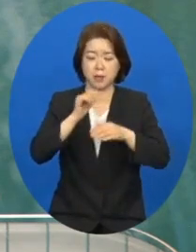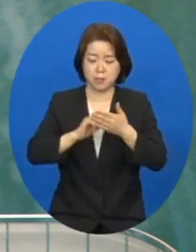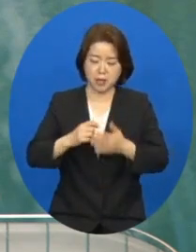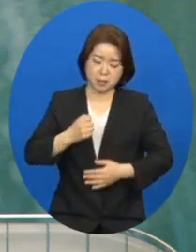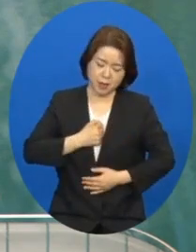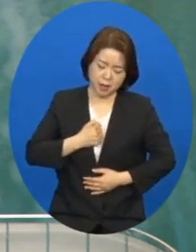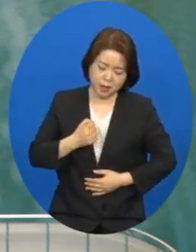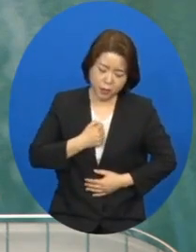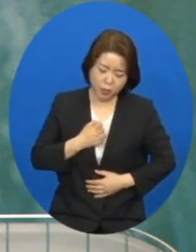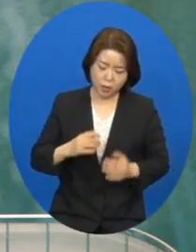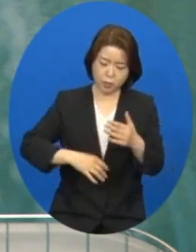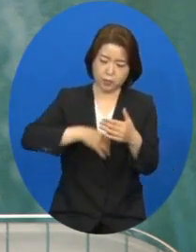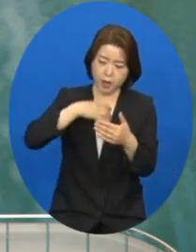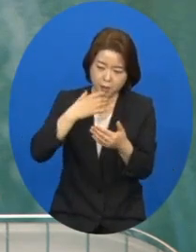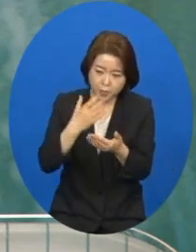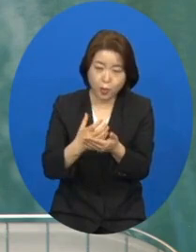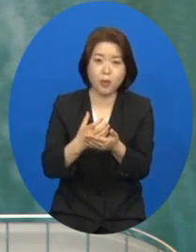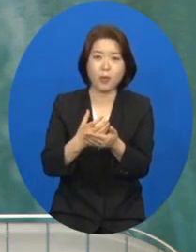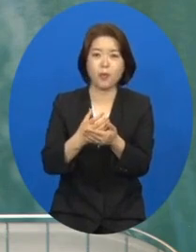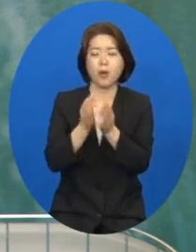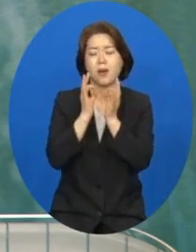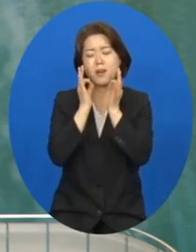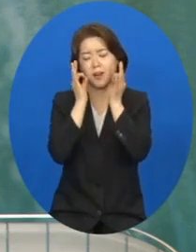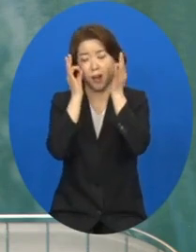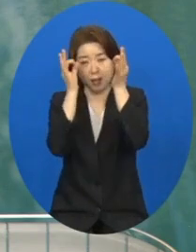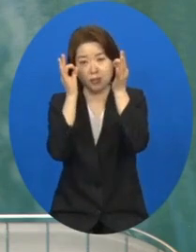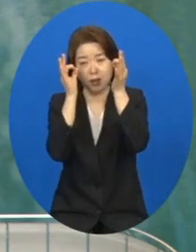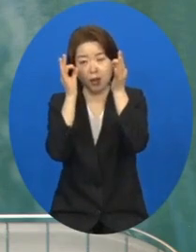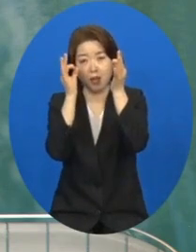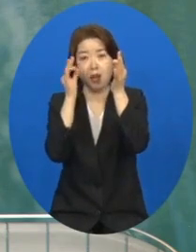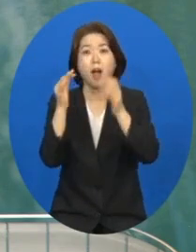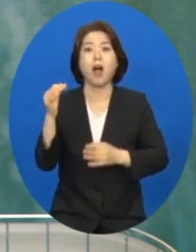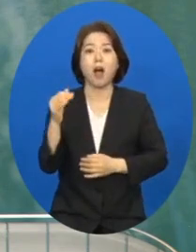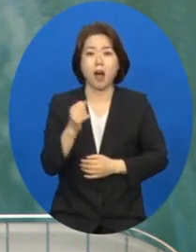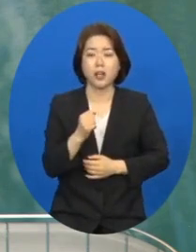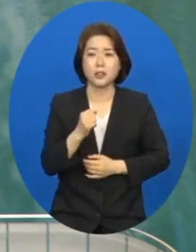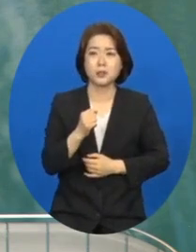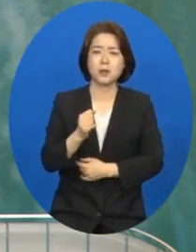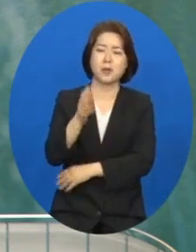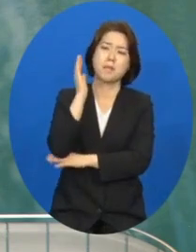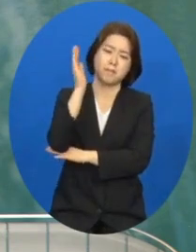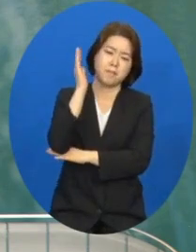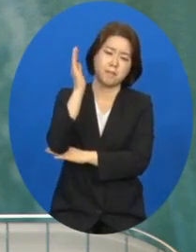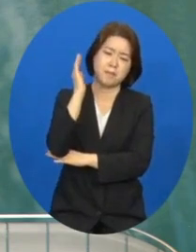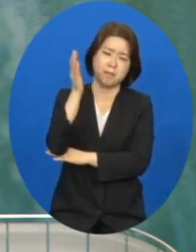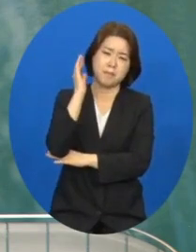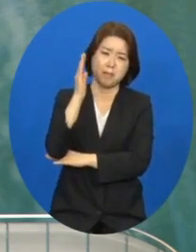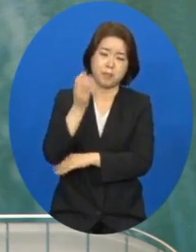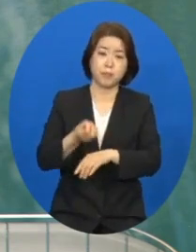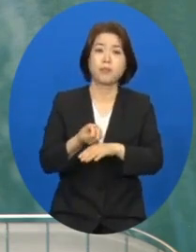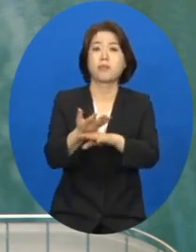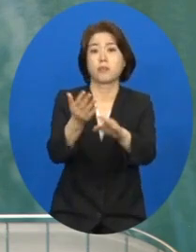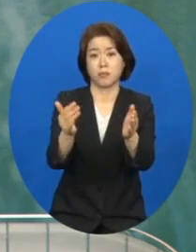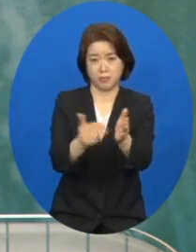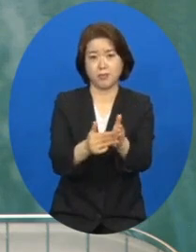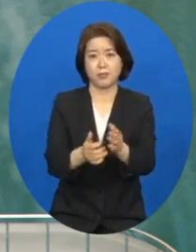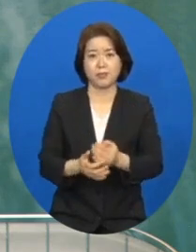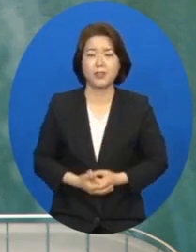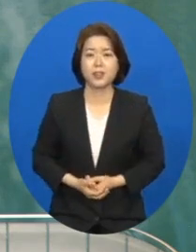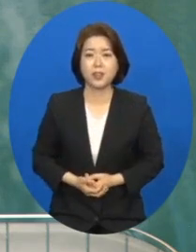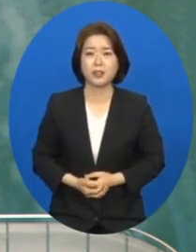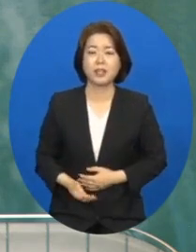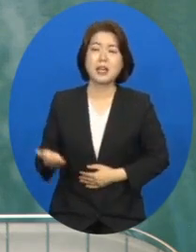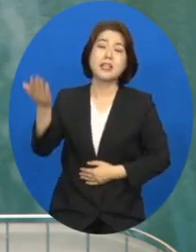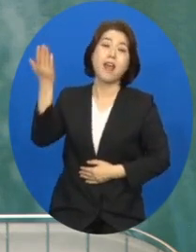애통하고 감격스럽고 간절해서 그렇게 울먹이며 말씀을 전하셨어요.